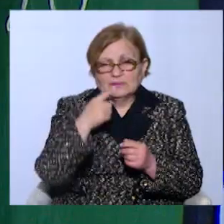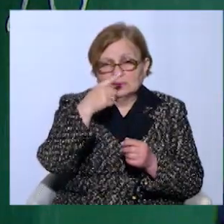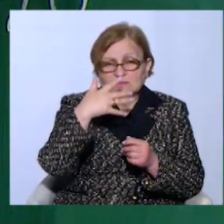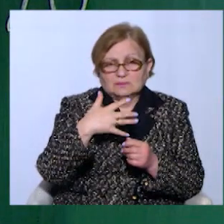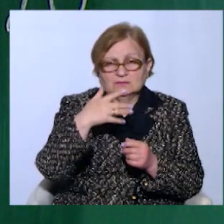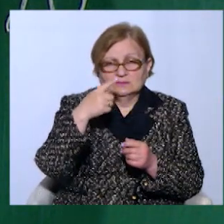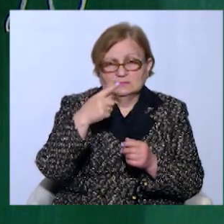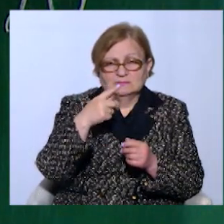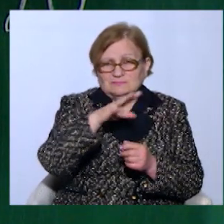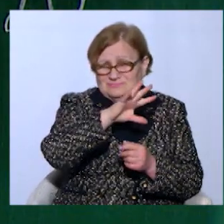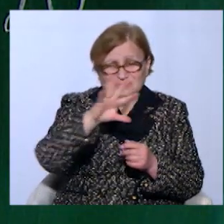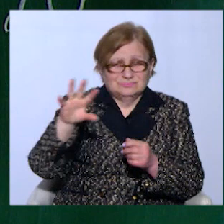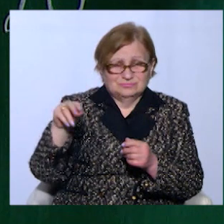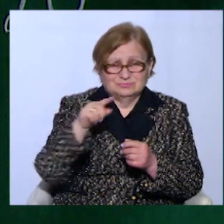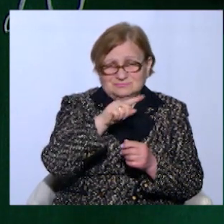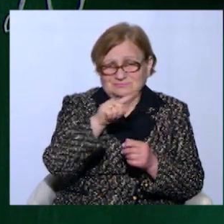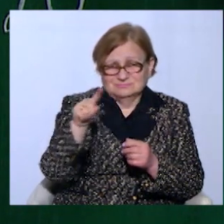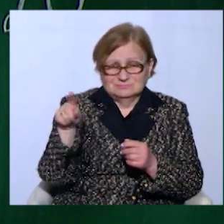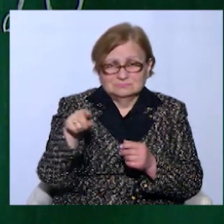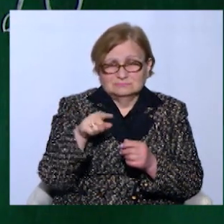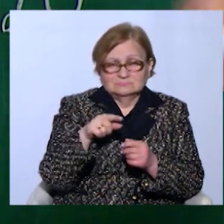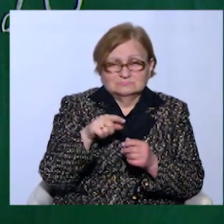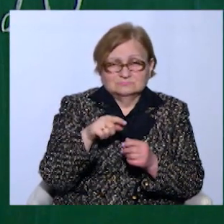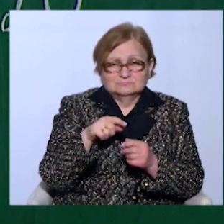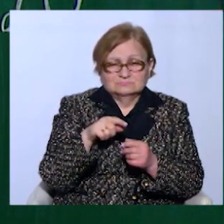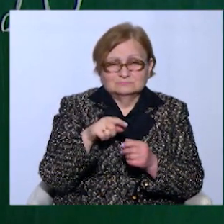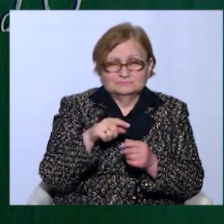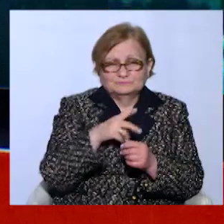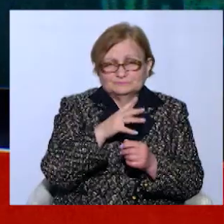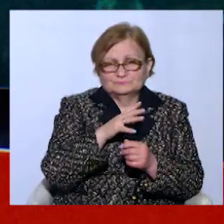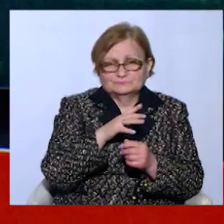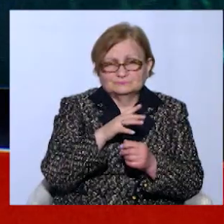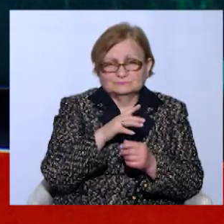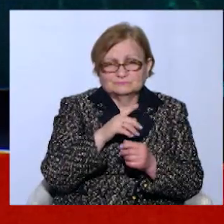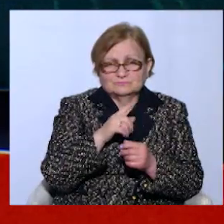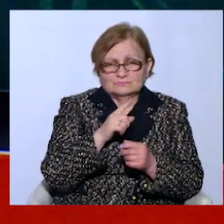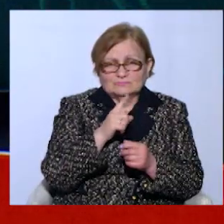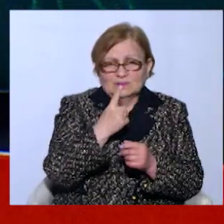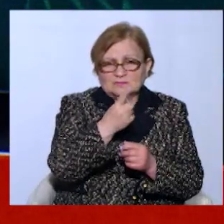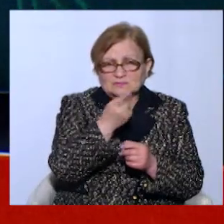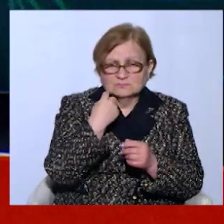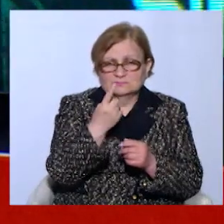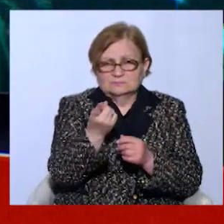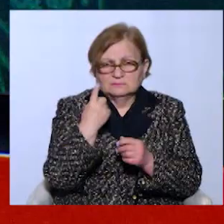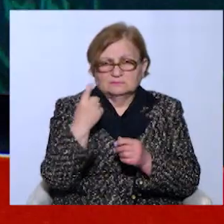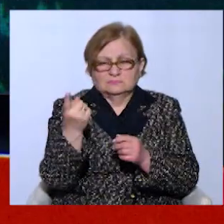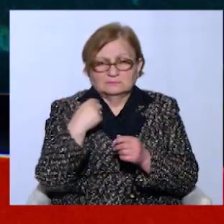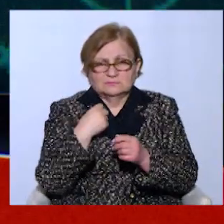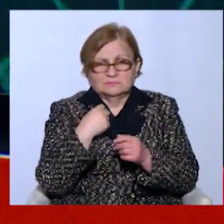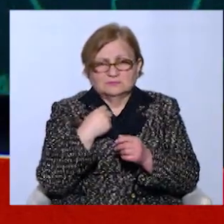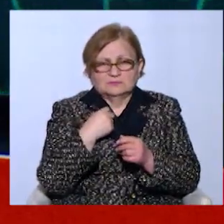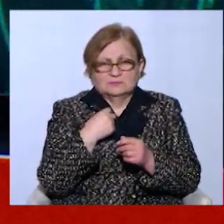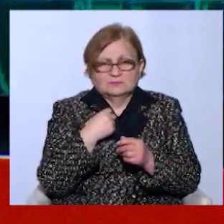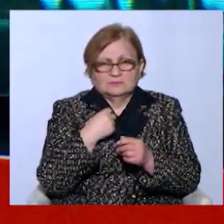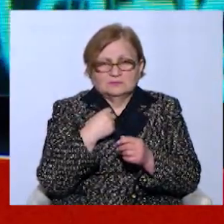1/5, 1/4, 3/4, 3/5 და 2/5-ის თითო-თითო შედარება დავიწყოთ. ყველაზე დიდი